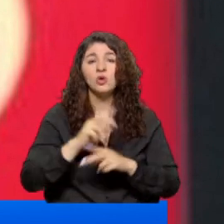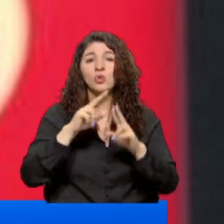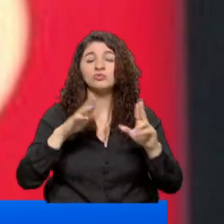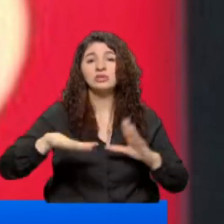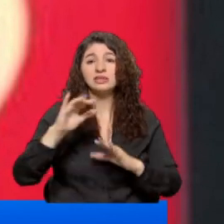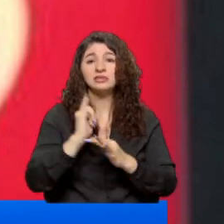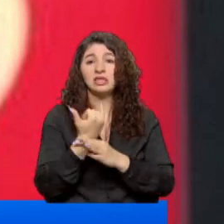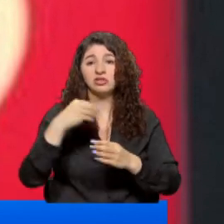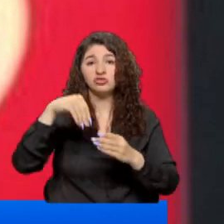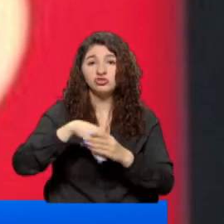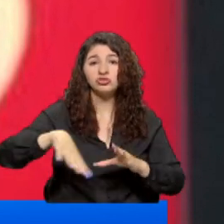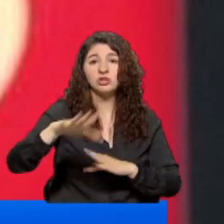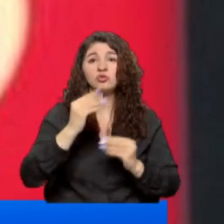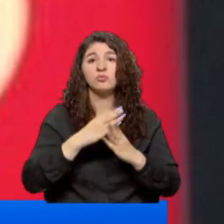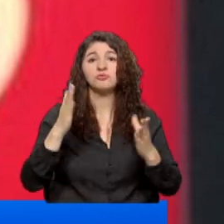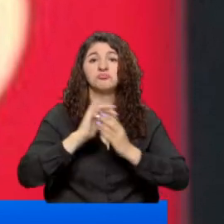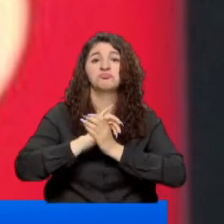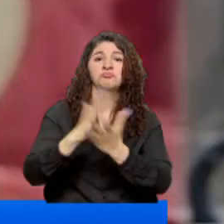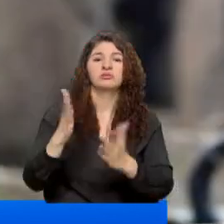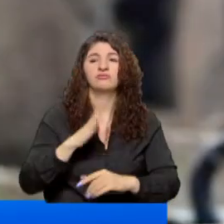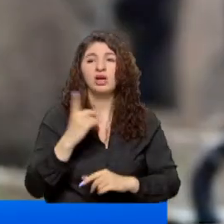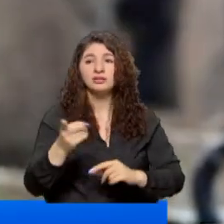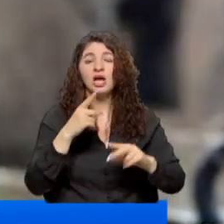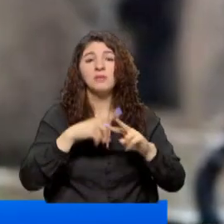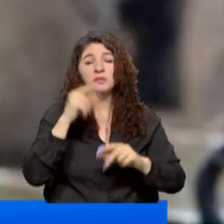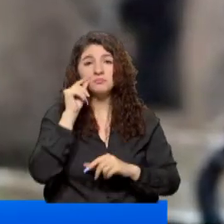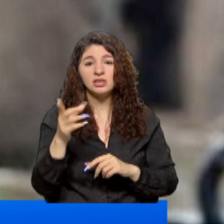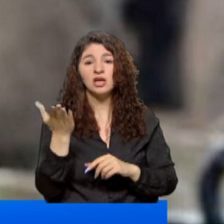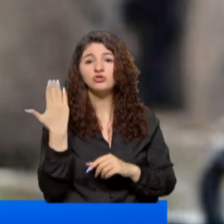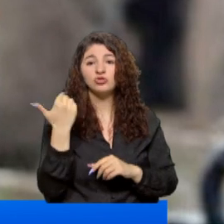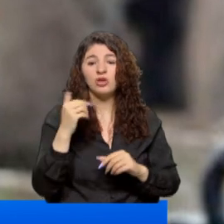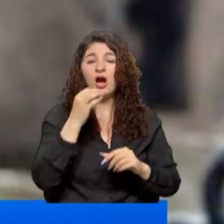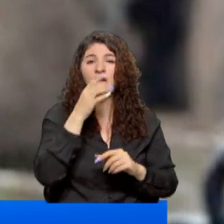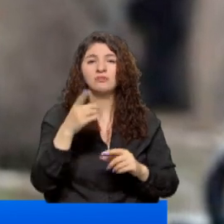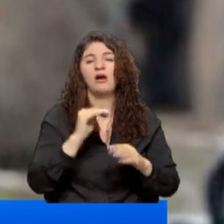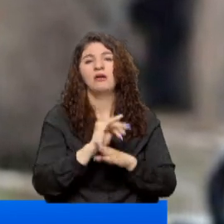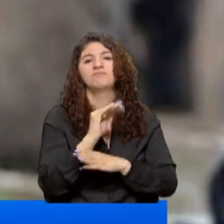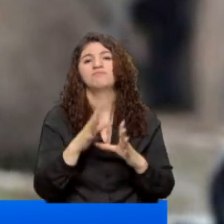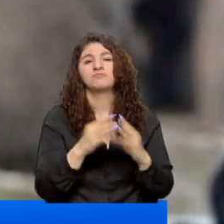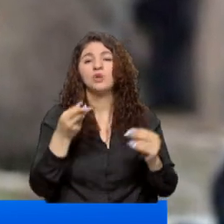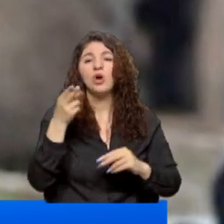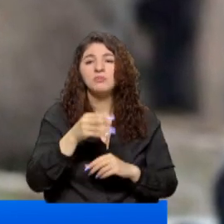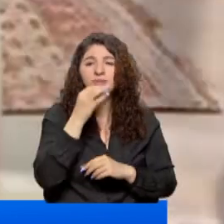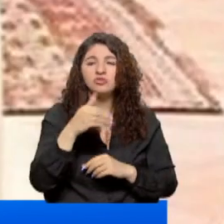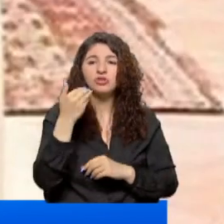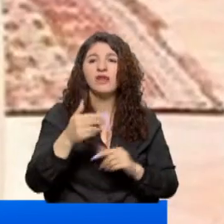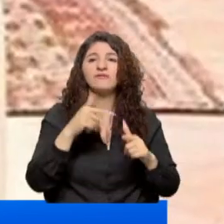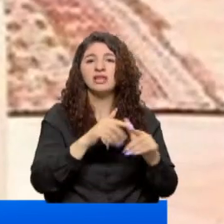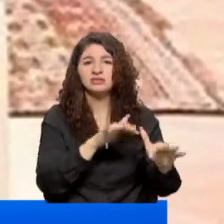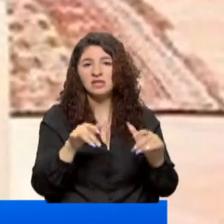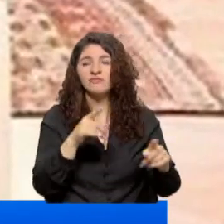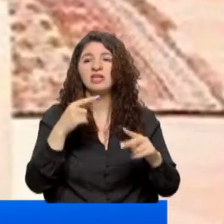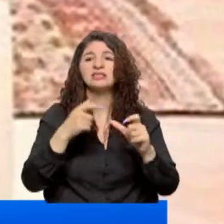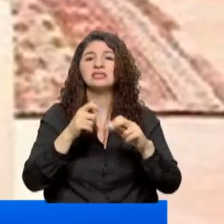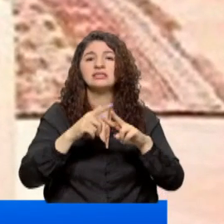uluslararası sanat camiasında büyük takdir topladı Ahmet ay önceki gün Ankara'da hayata veda etti vefat haberi üzerine Fazıl